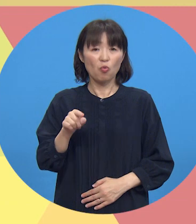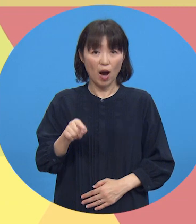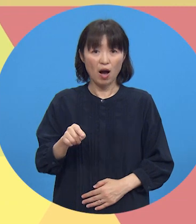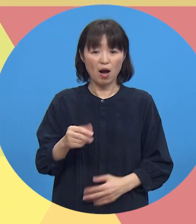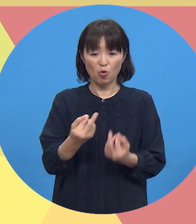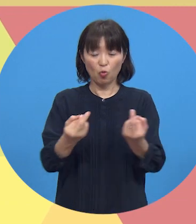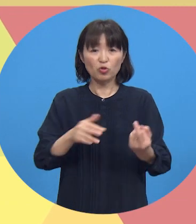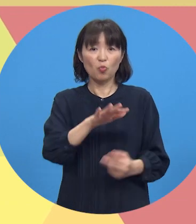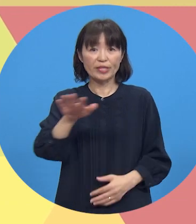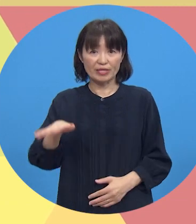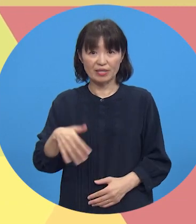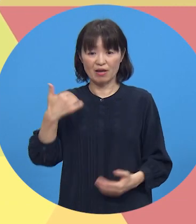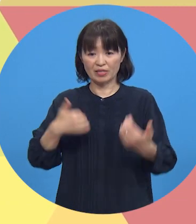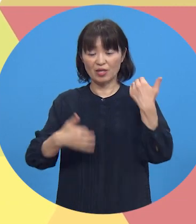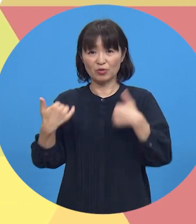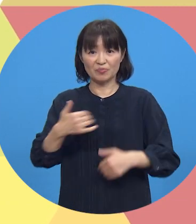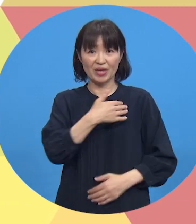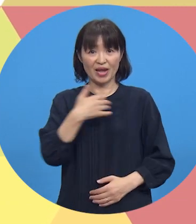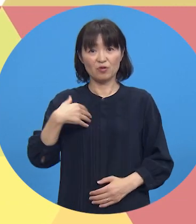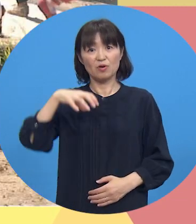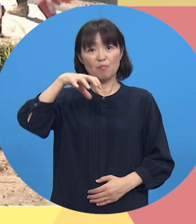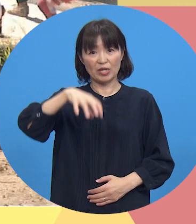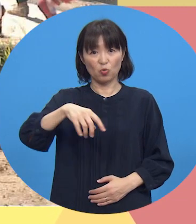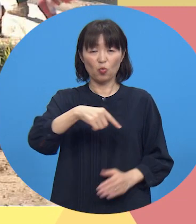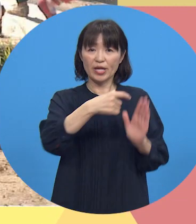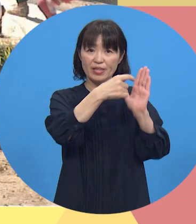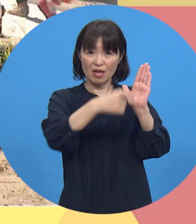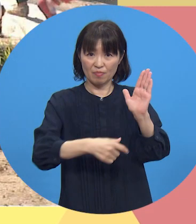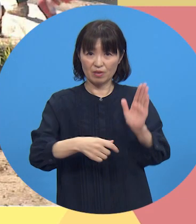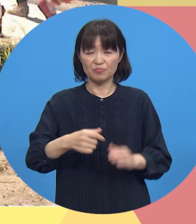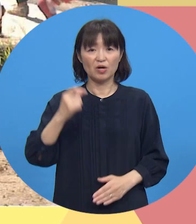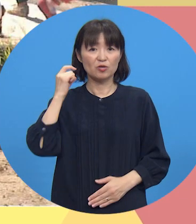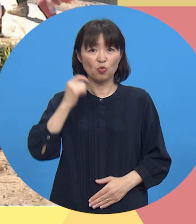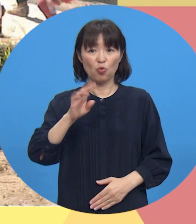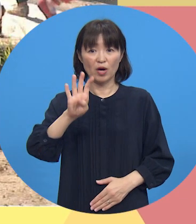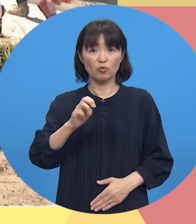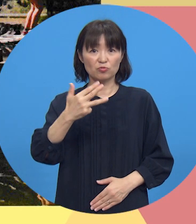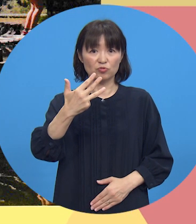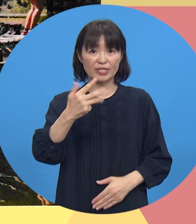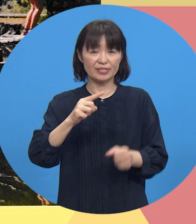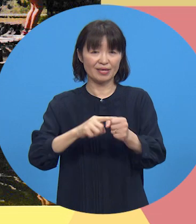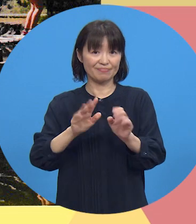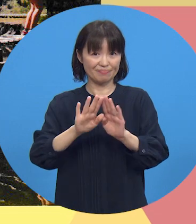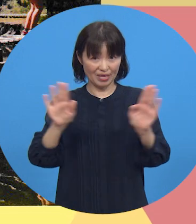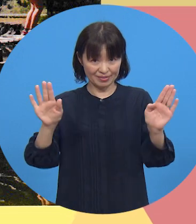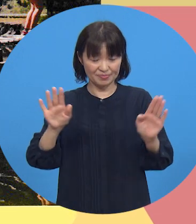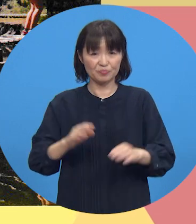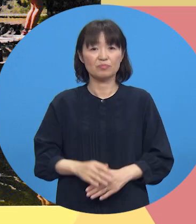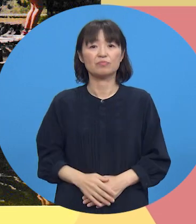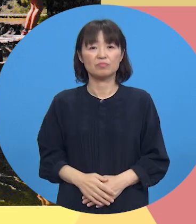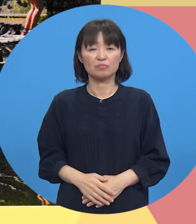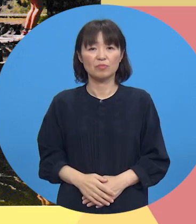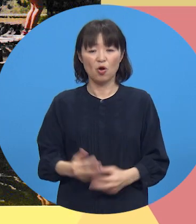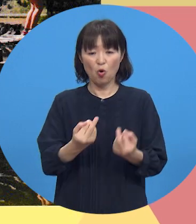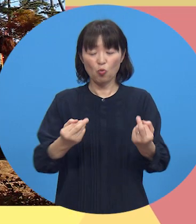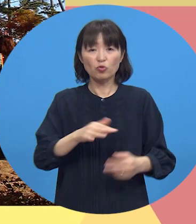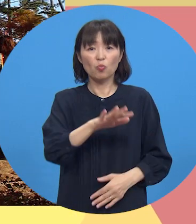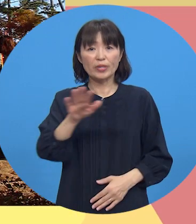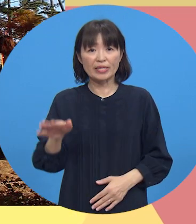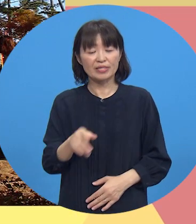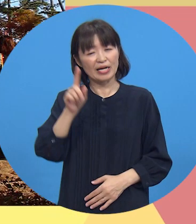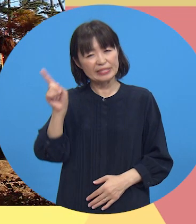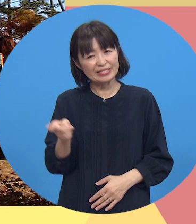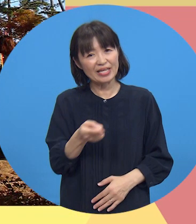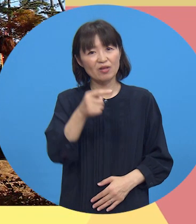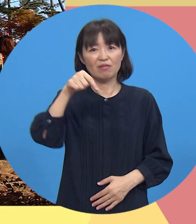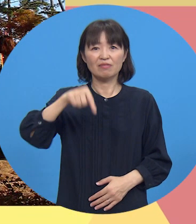子どもたちのためのオアシスをコンセプトに昭和48年に開園。自然と触れ合い、遊